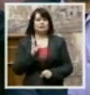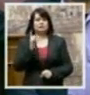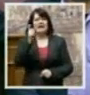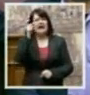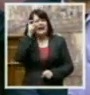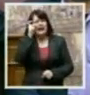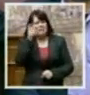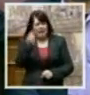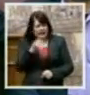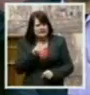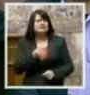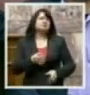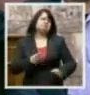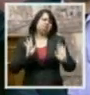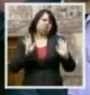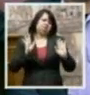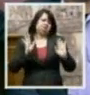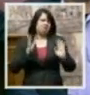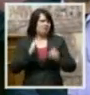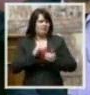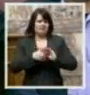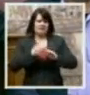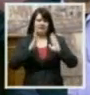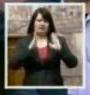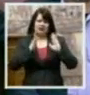θέλει ο κ. Κακλαμάνης.